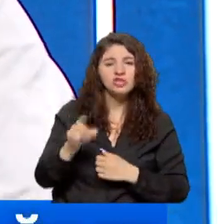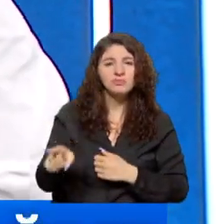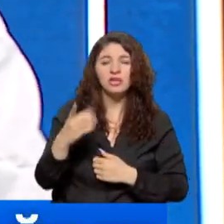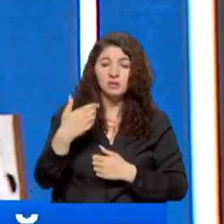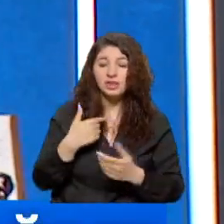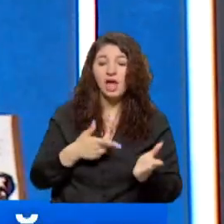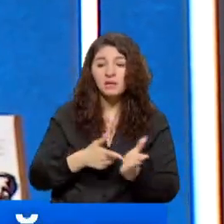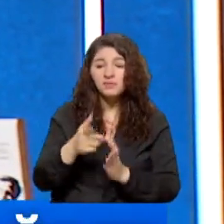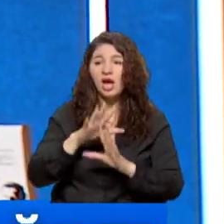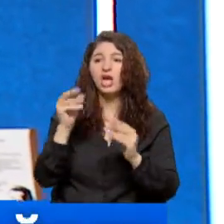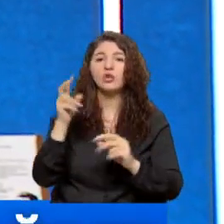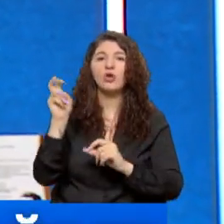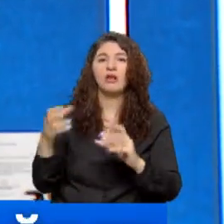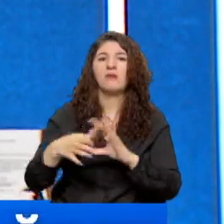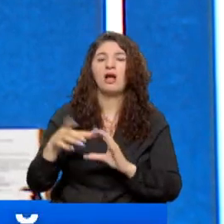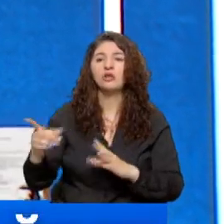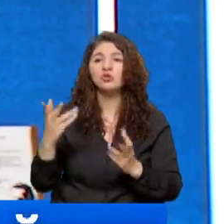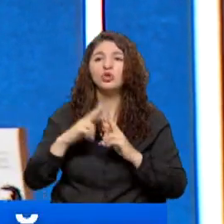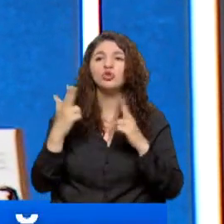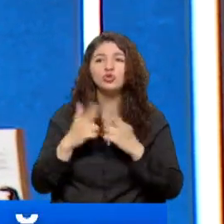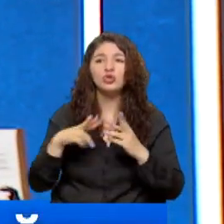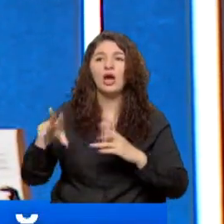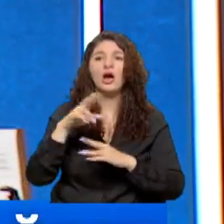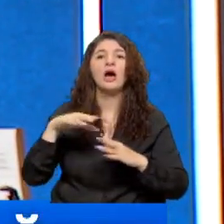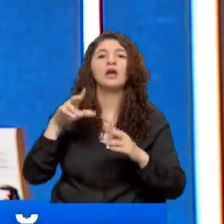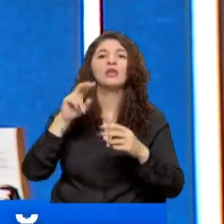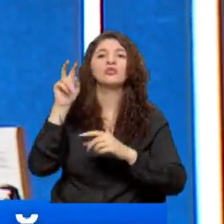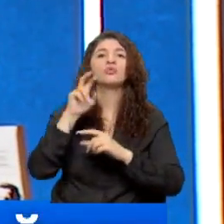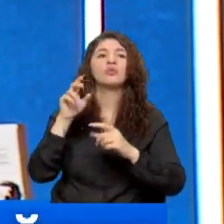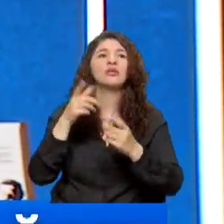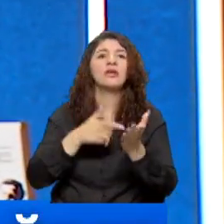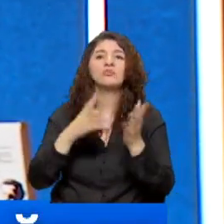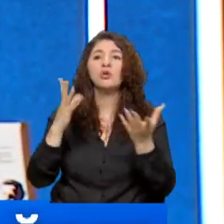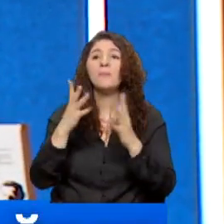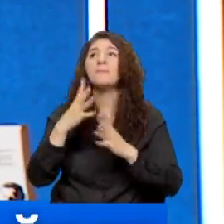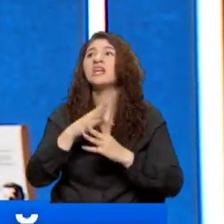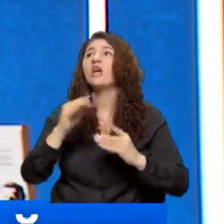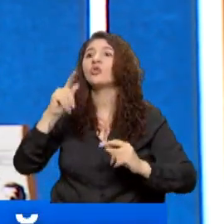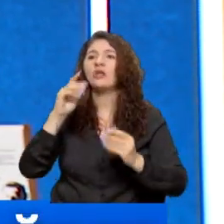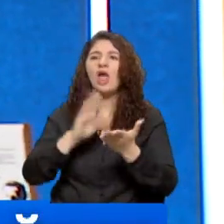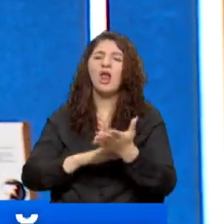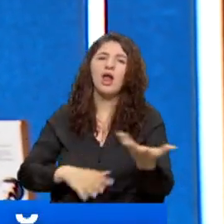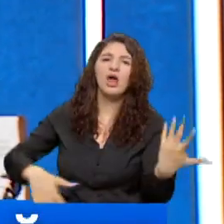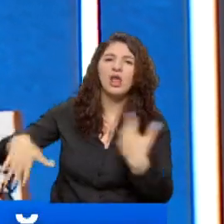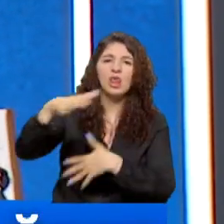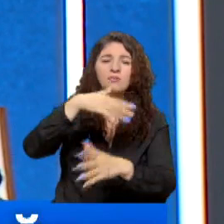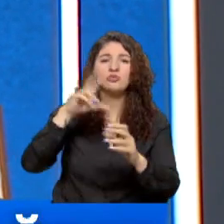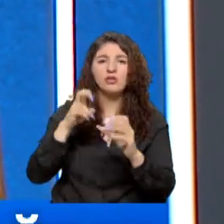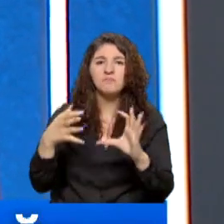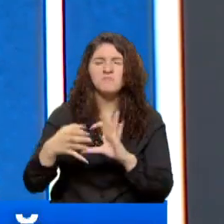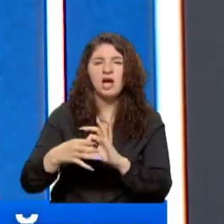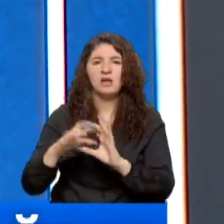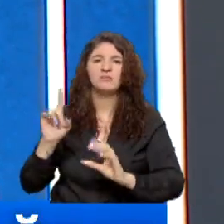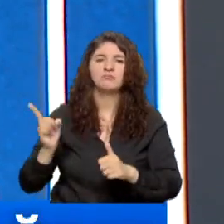tarımda her şey dolarla Çünkü dünyada tarım dönüyor milyonlarca ton ürün el değiştir her şey dolara bağlı